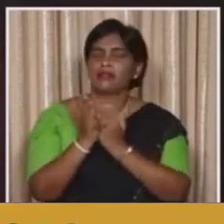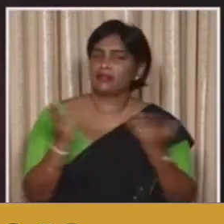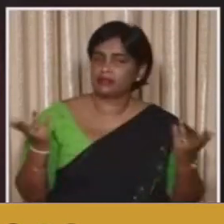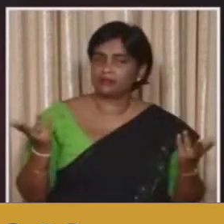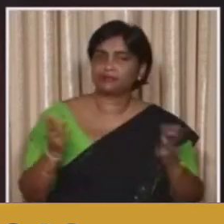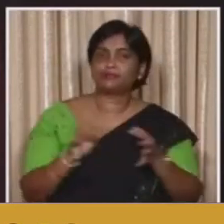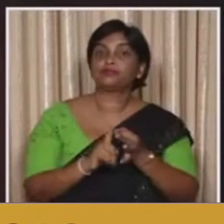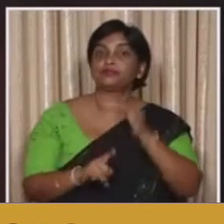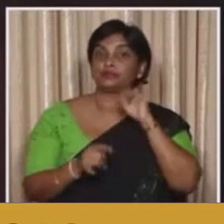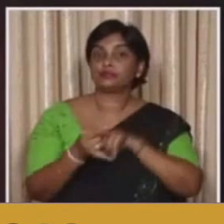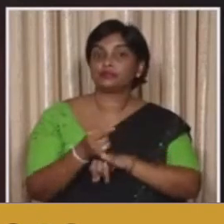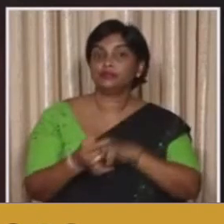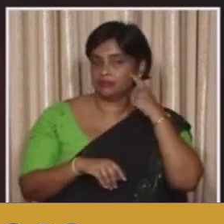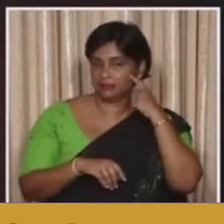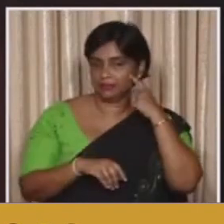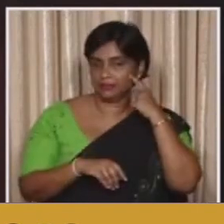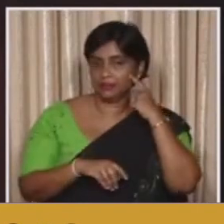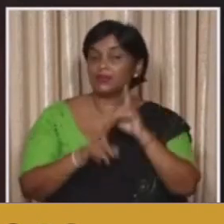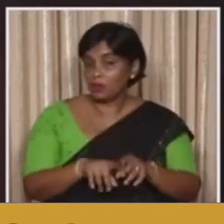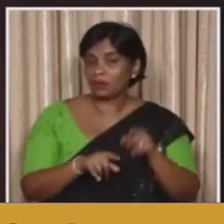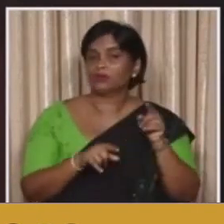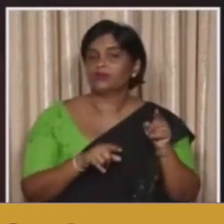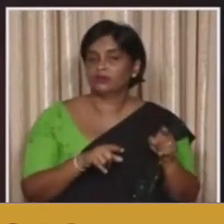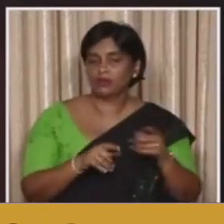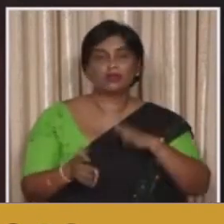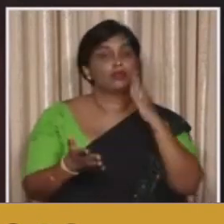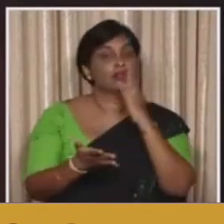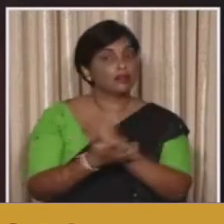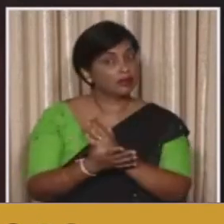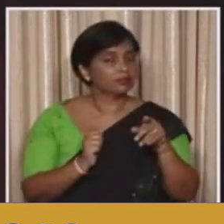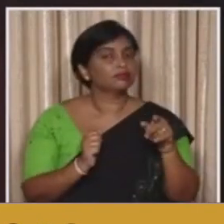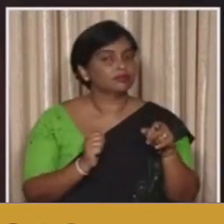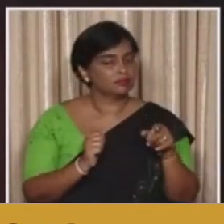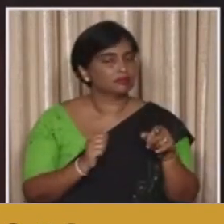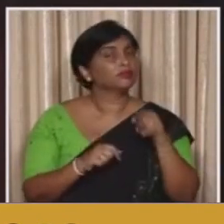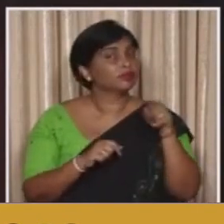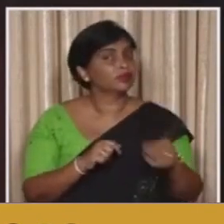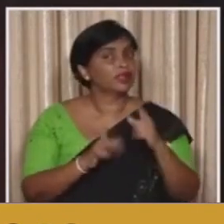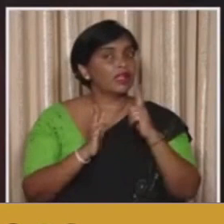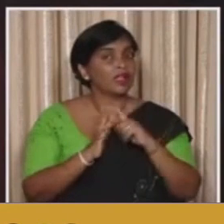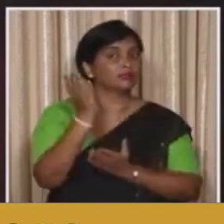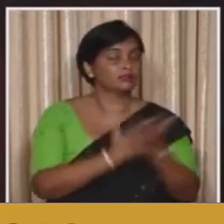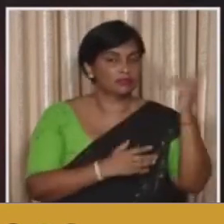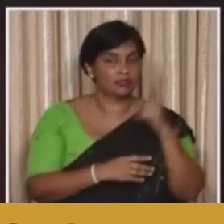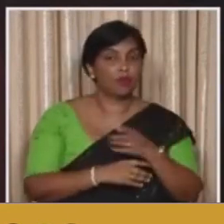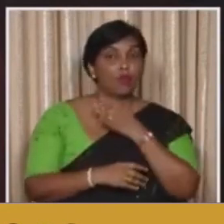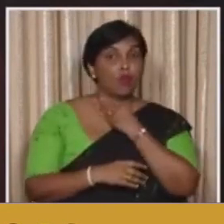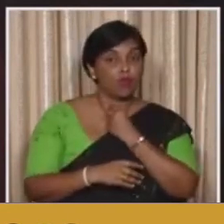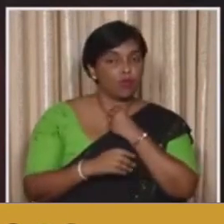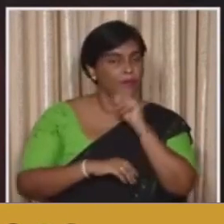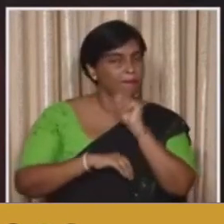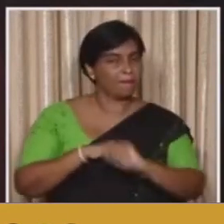නැහැ සභාපතිගේ ලේකම්ගේ ඡන්දය බලාගෙන. ඔන්න ඕක නතර කරන්නට කටයුතු කිරීම තුල මේ යවනවා ICC එකට ලියුම බොරුවක්